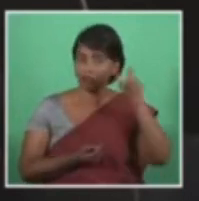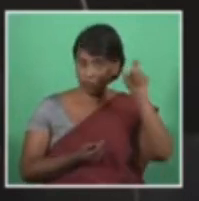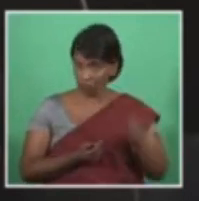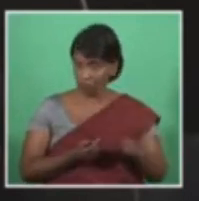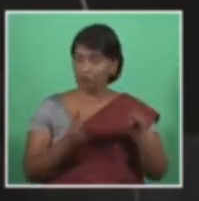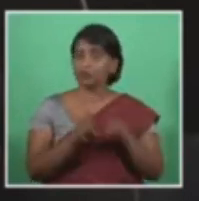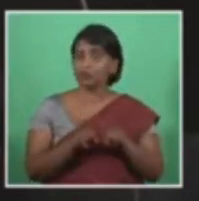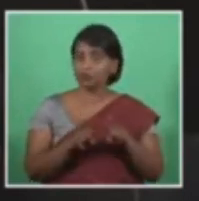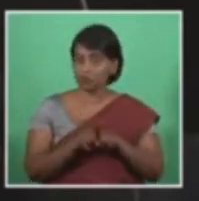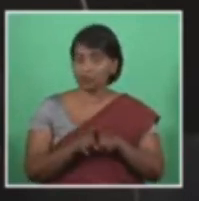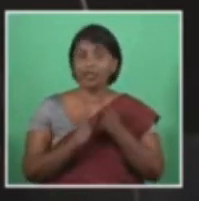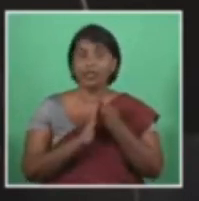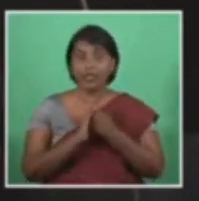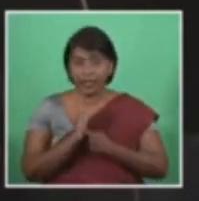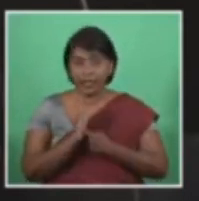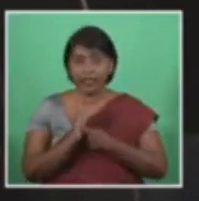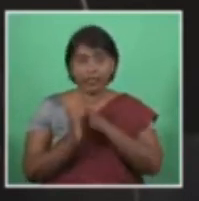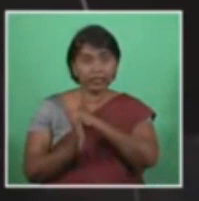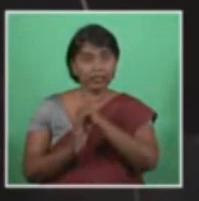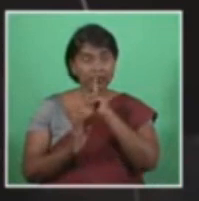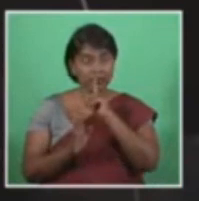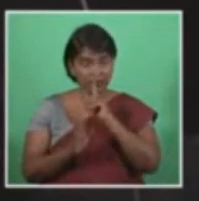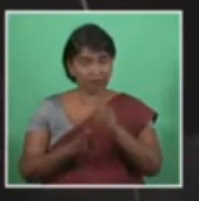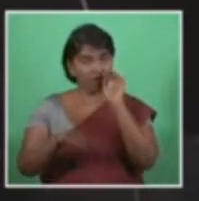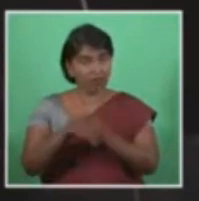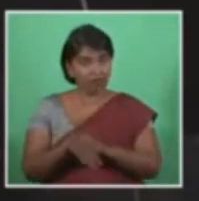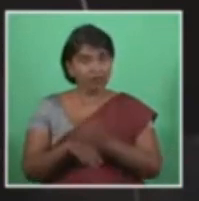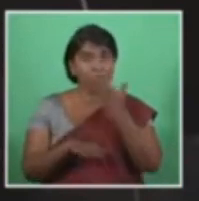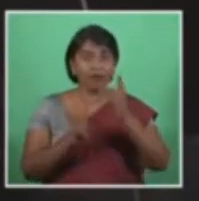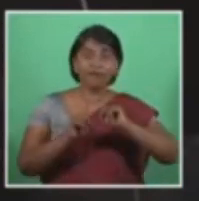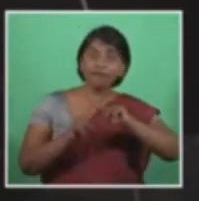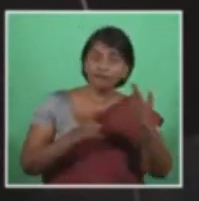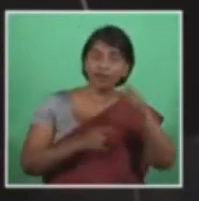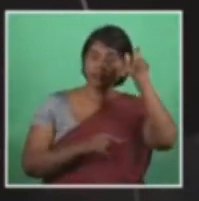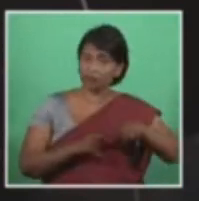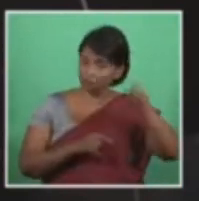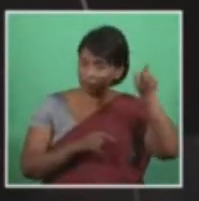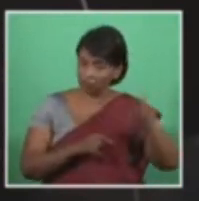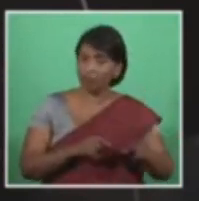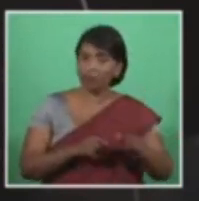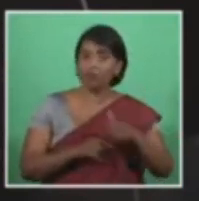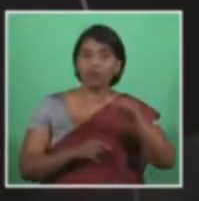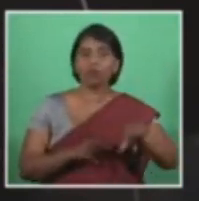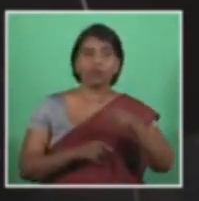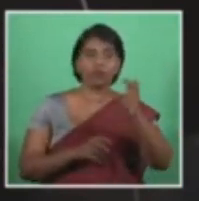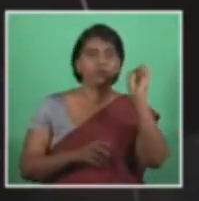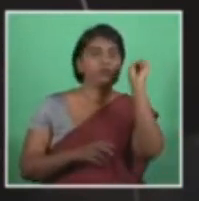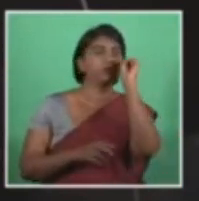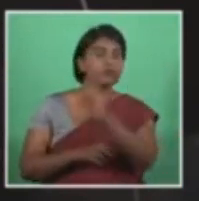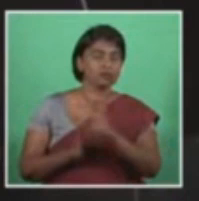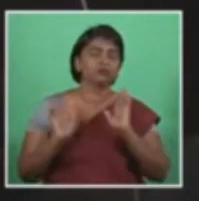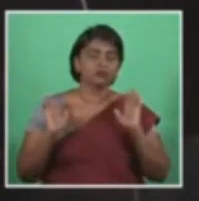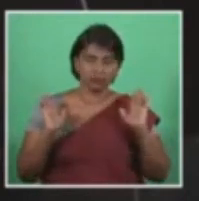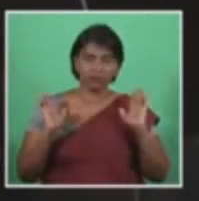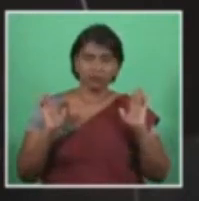ලෙස නීතියෙන් හඳුනාගනු ලැබිය හැකි වෙනත් යම් තැනැත්තෙකු පුනරුත්ථාපනය කිරීම විය